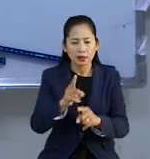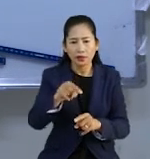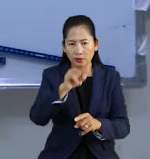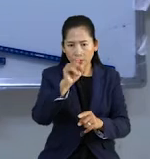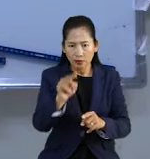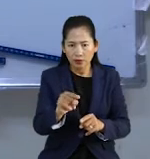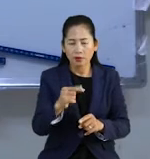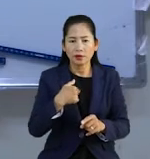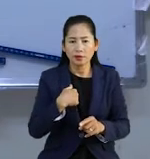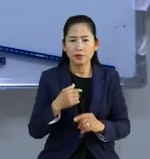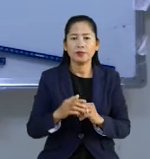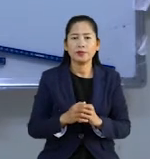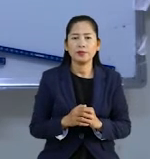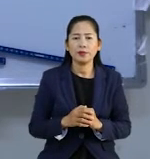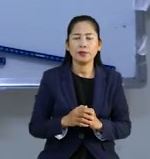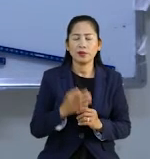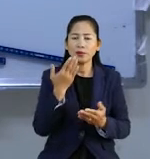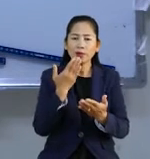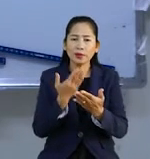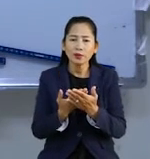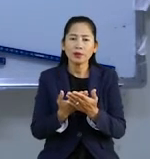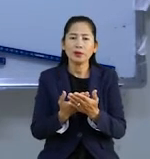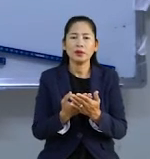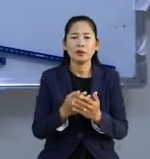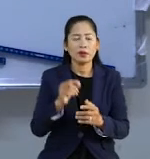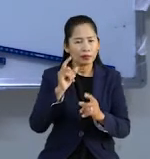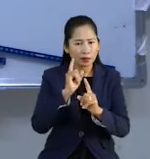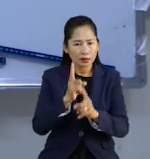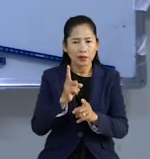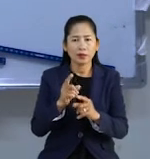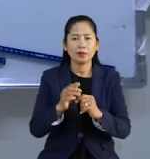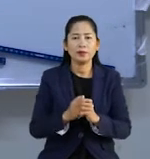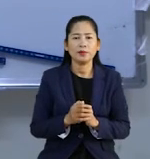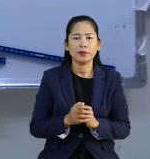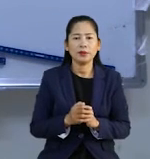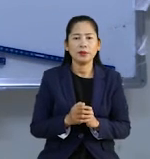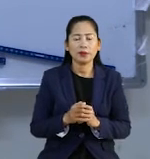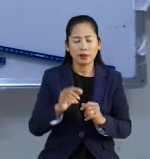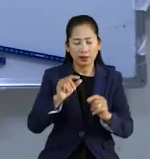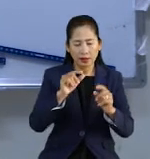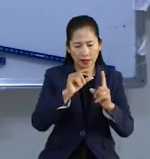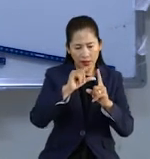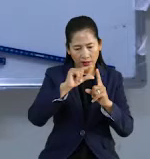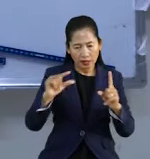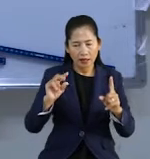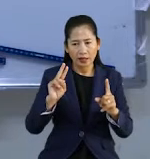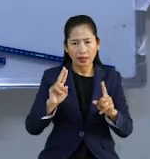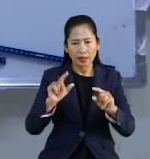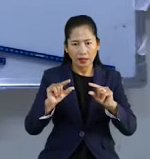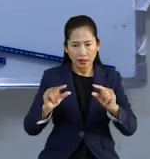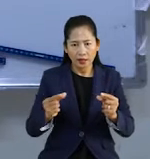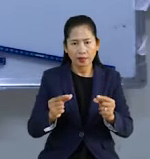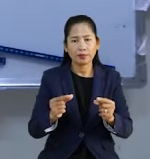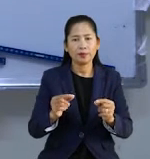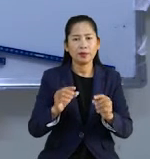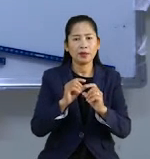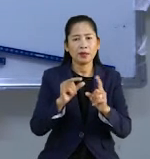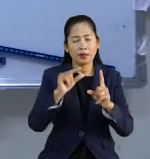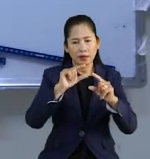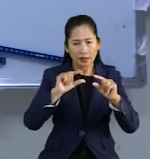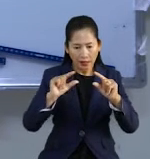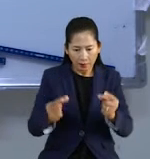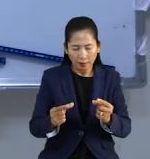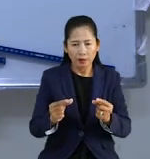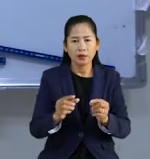ណួរលោកគ្រូបាទអរគុណសង្ឃឹមថាកូនបានឆ្លើយបាទកិរិយាអកម្មគឺជាកិរិយាដែលមិនត្រូវការក